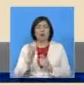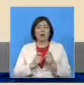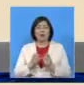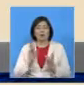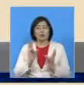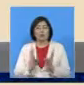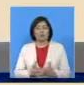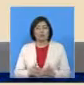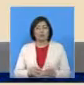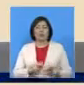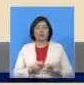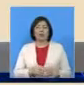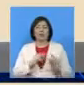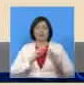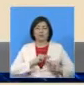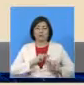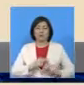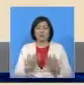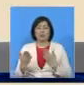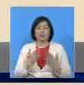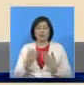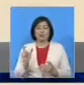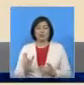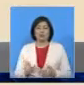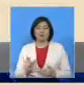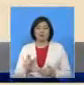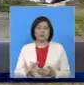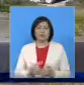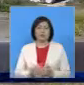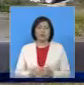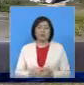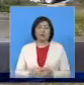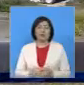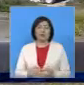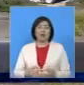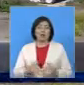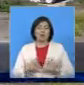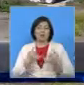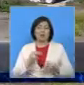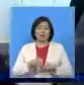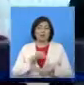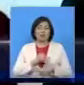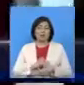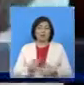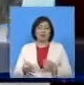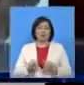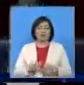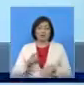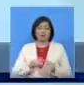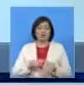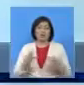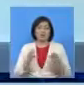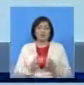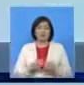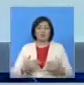день вы тесно работаете с гражданами. Ваш упорный труд непременно высоко оценивается. От имени акимата и руководителя Хромтауского районного отдела